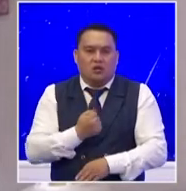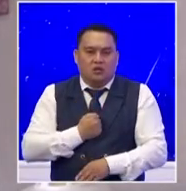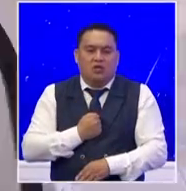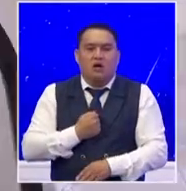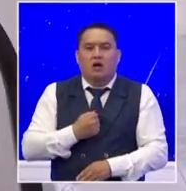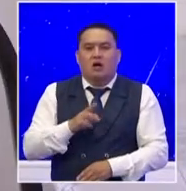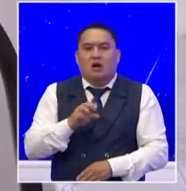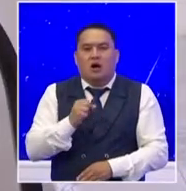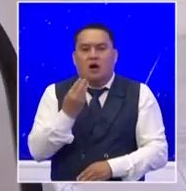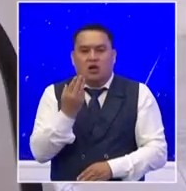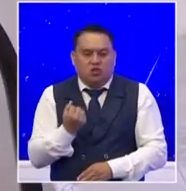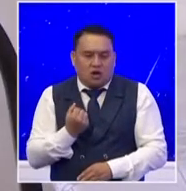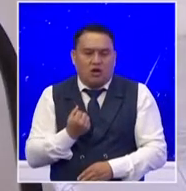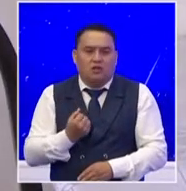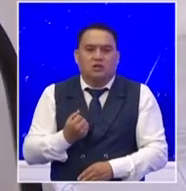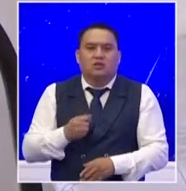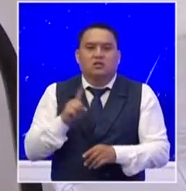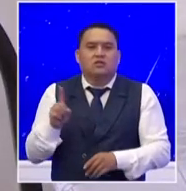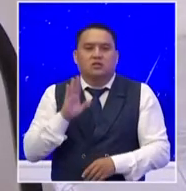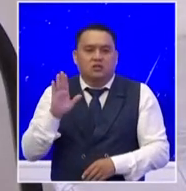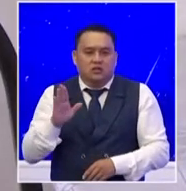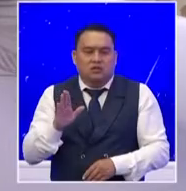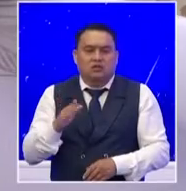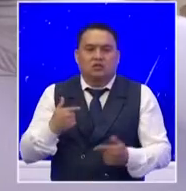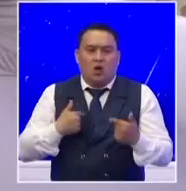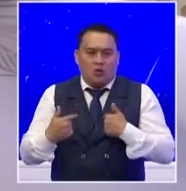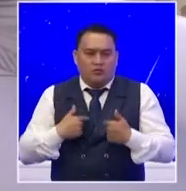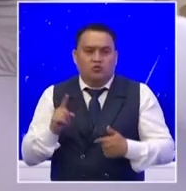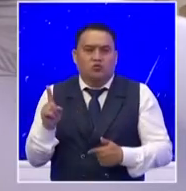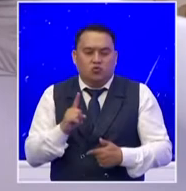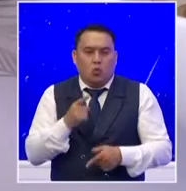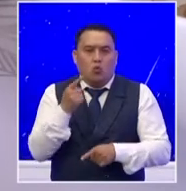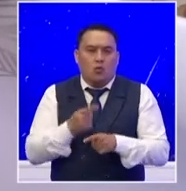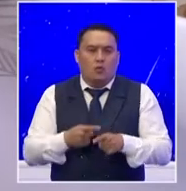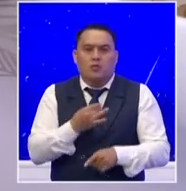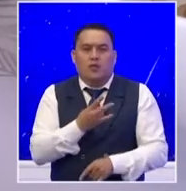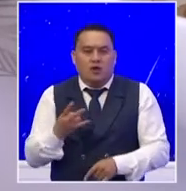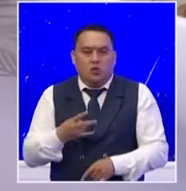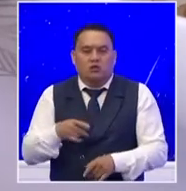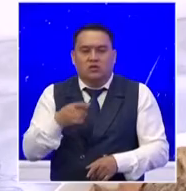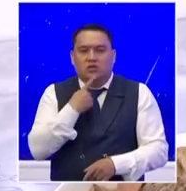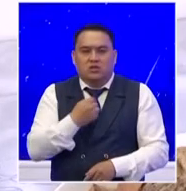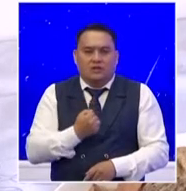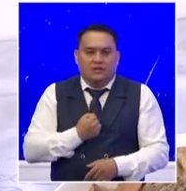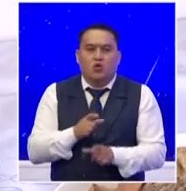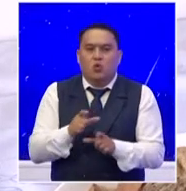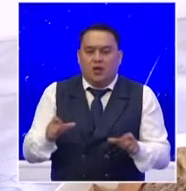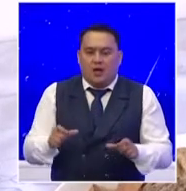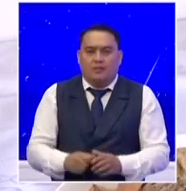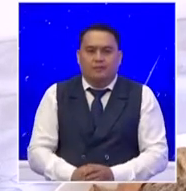и кусок черного хлеба – это символ войны и испытаний, что пришлись на долю миллионов советских людей. Знаете,